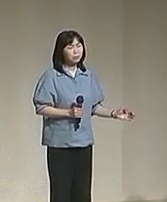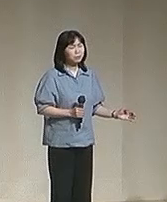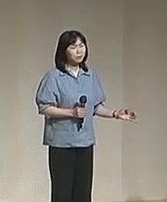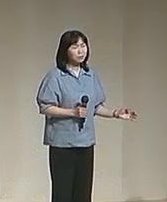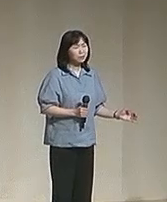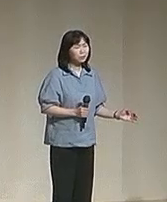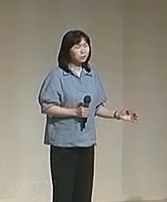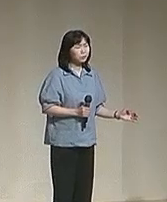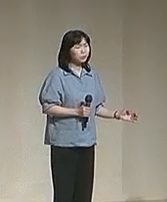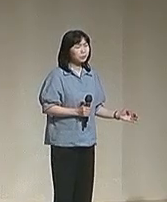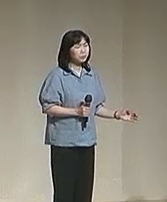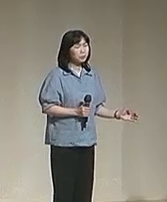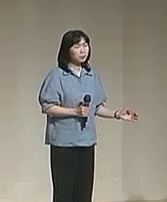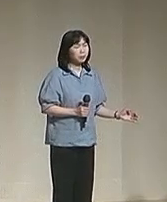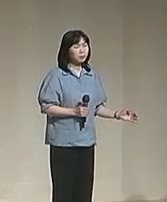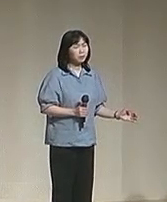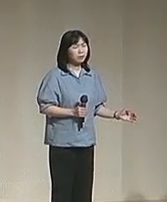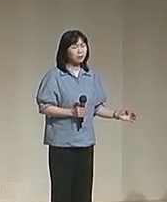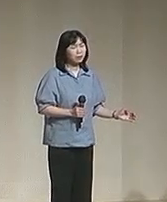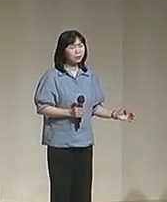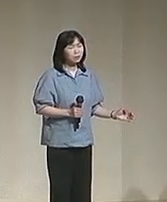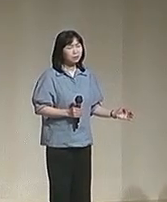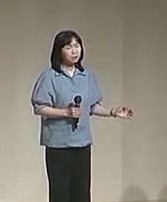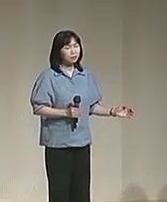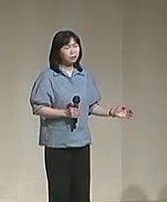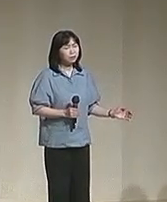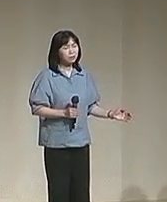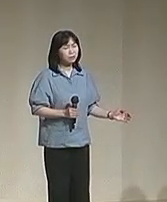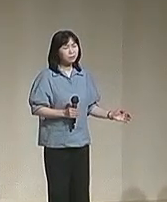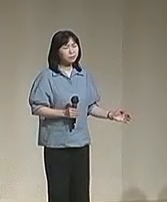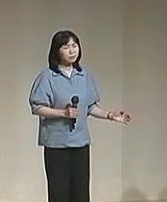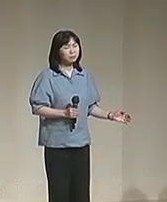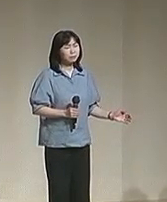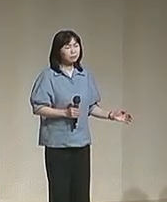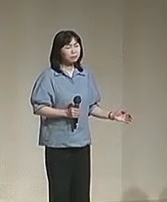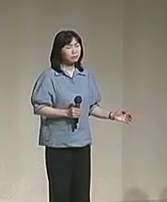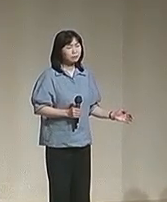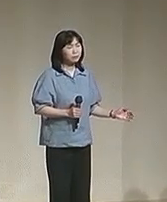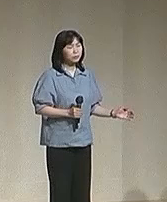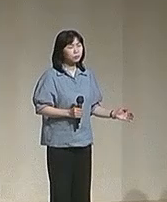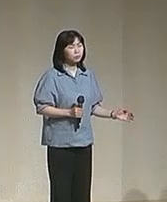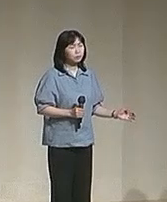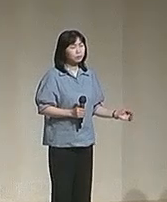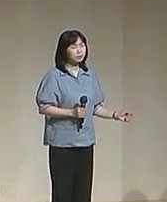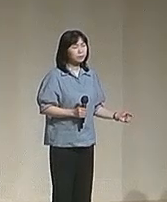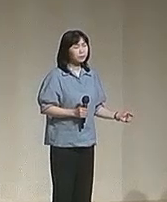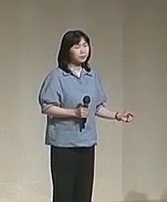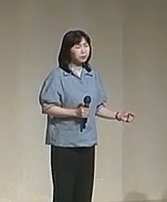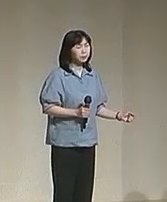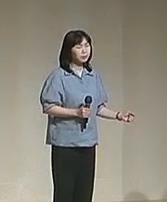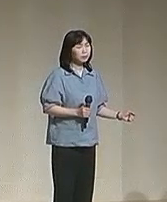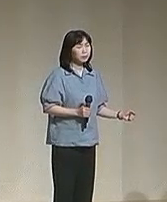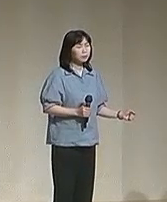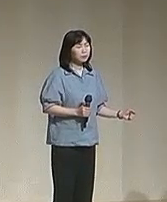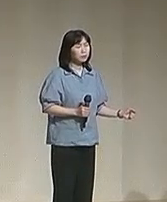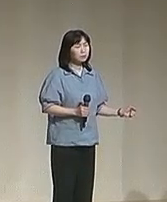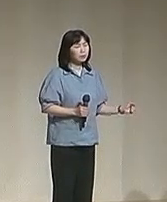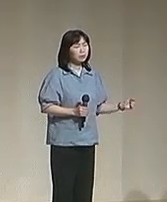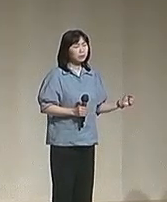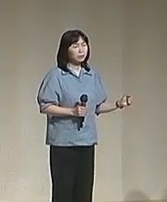하나님의 말씀을 전할 수 있는 특권을 주시며 감사를 드립니다. 하나님, 이 감사의